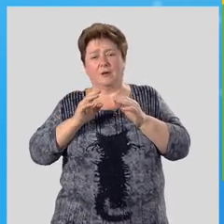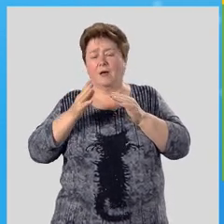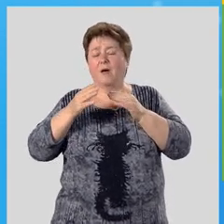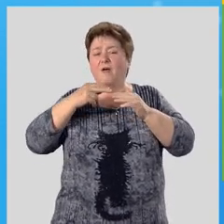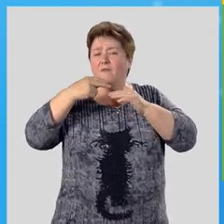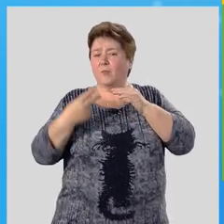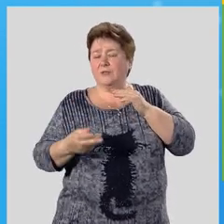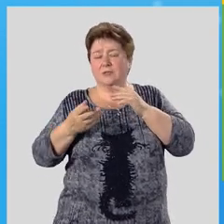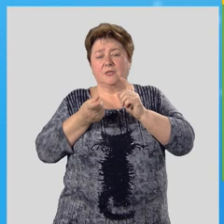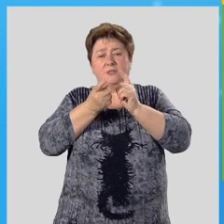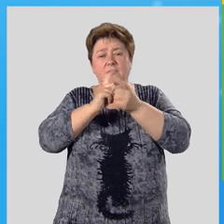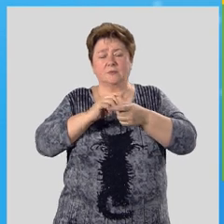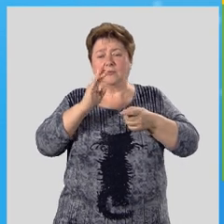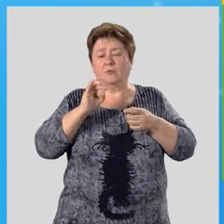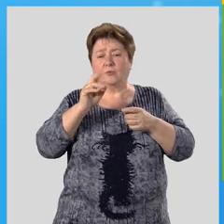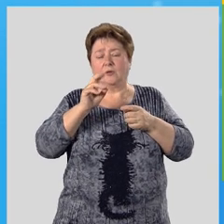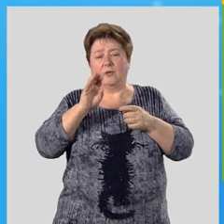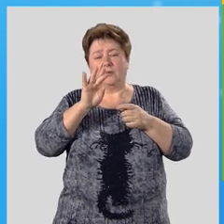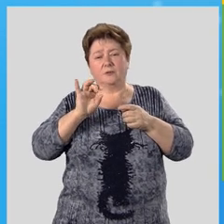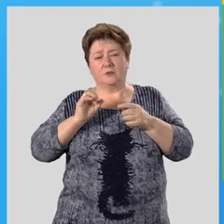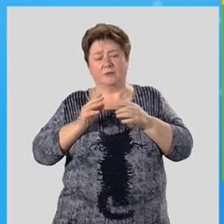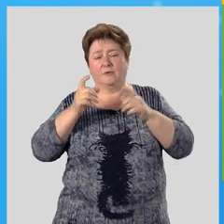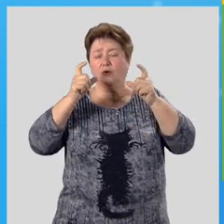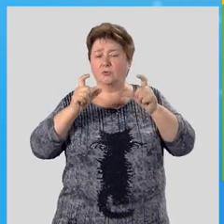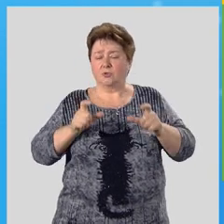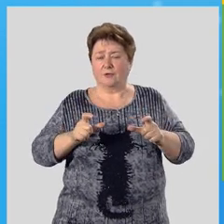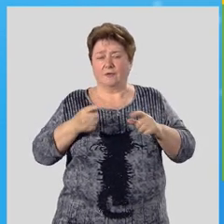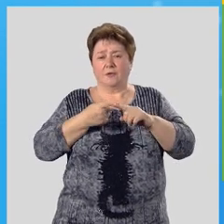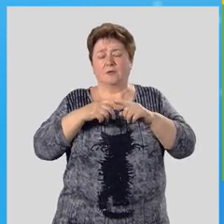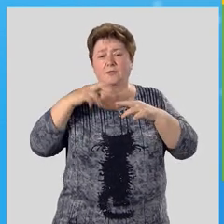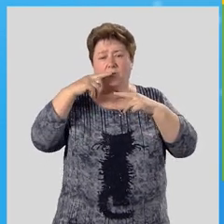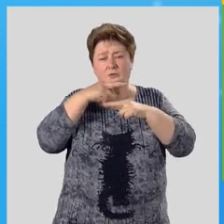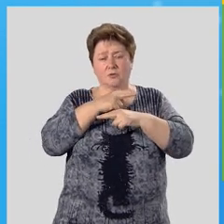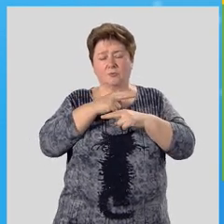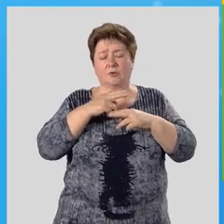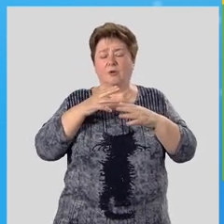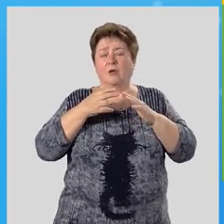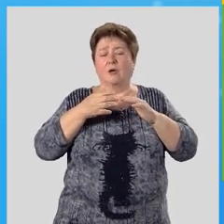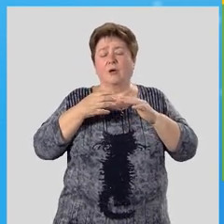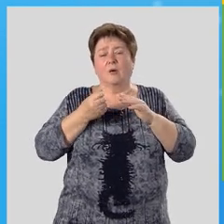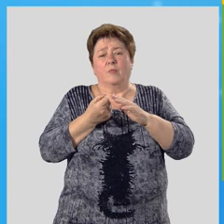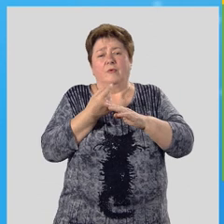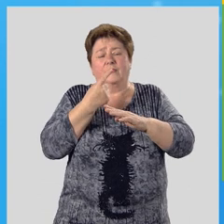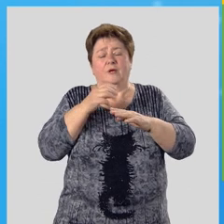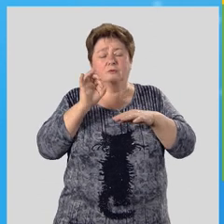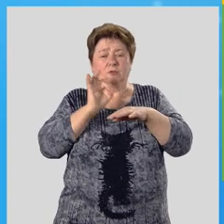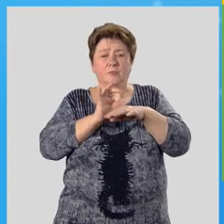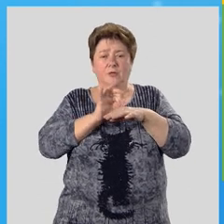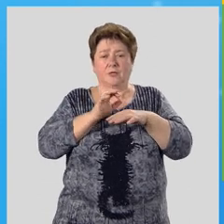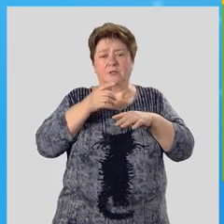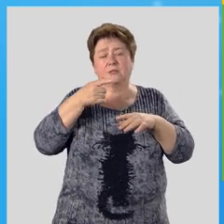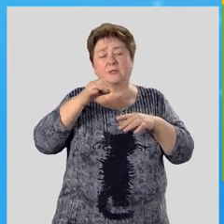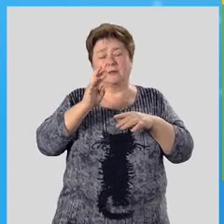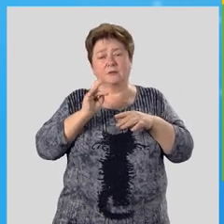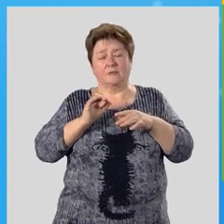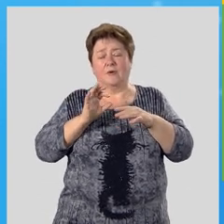или замены нуклеотидов. У человека эти ошибки вызывают генные болезни.